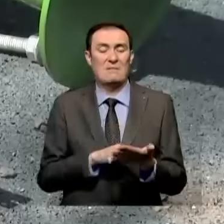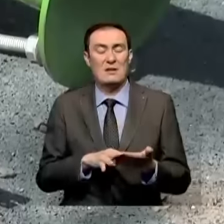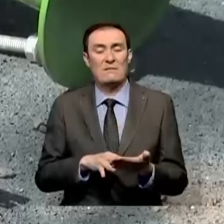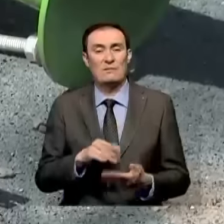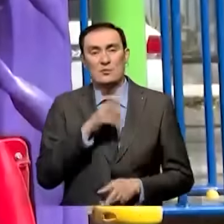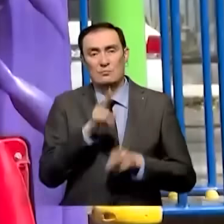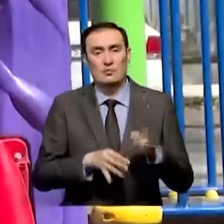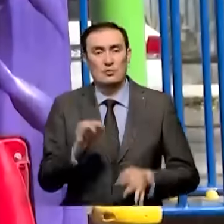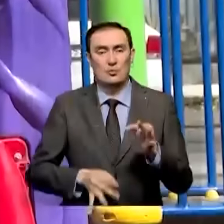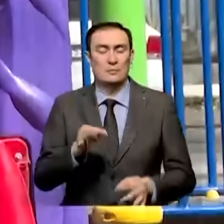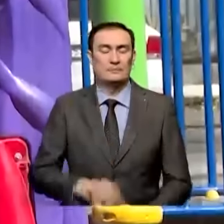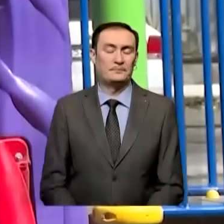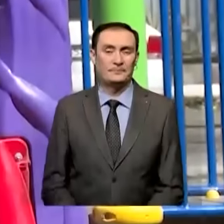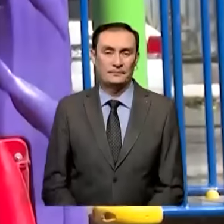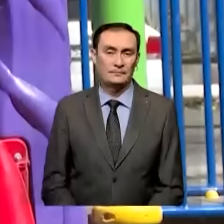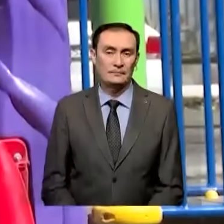суд.